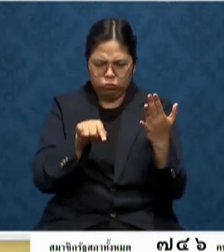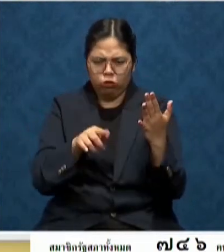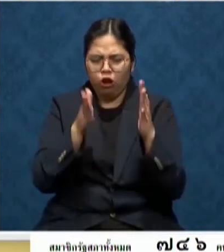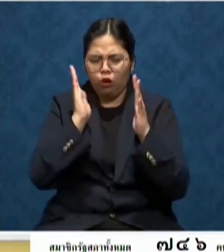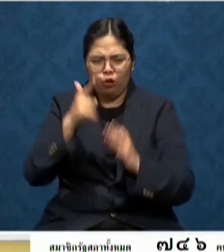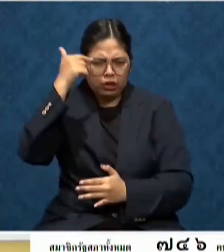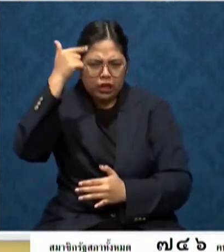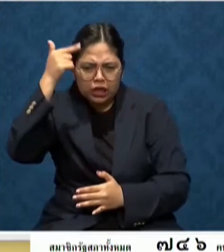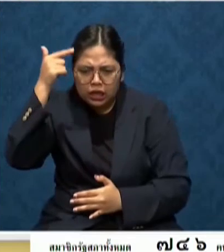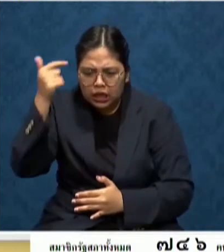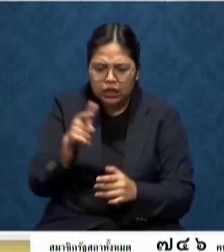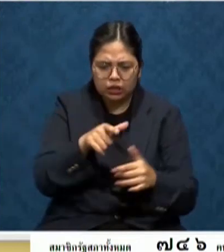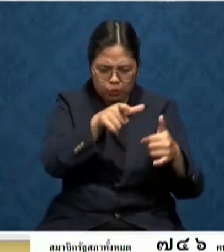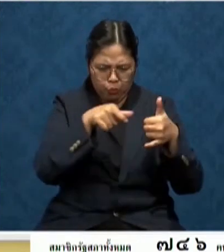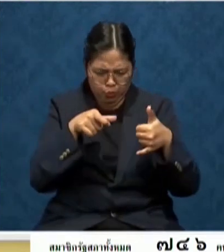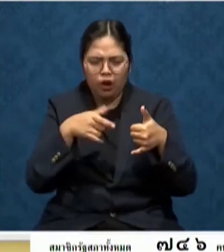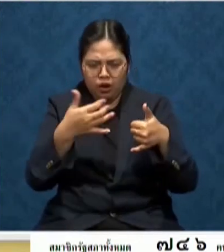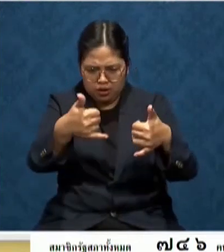ะ